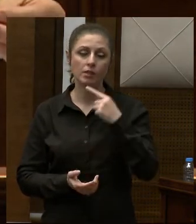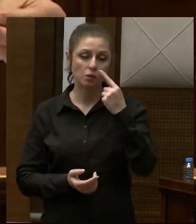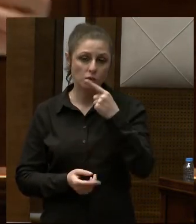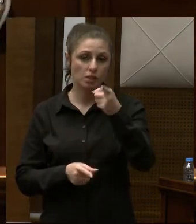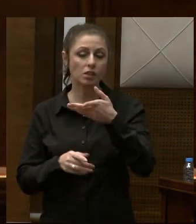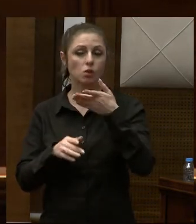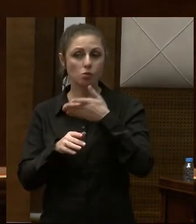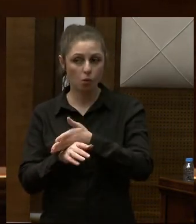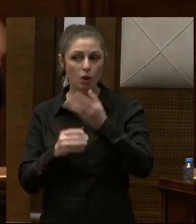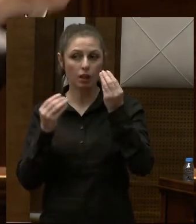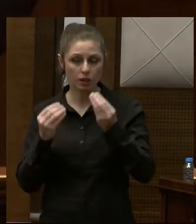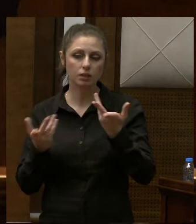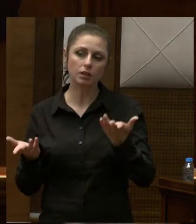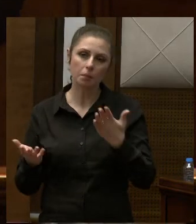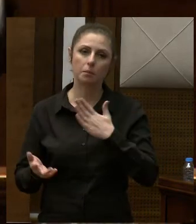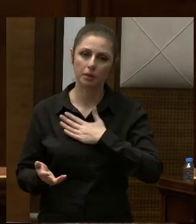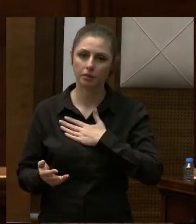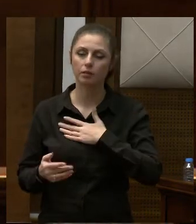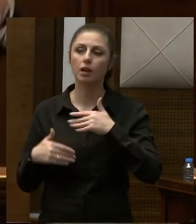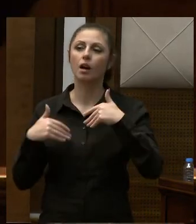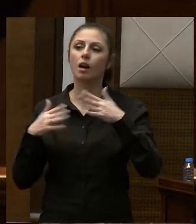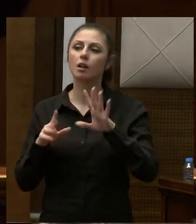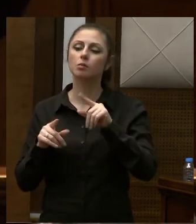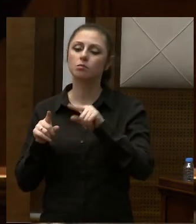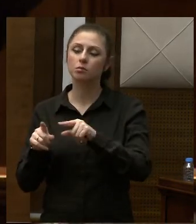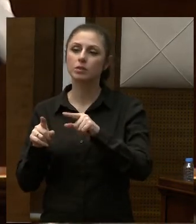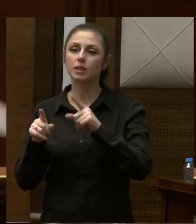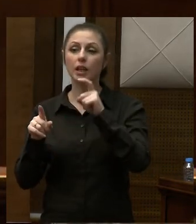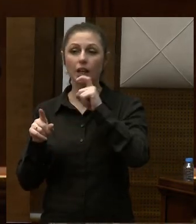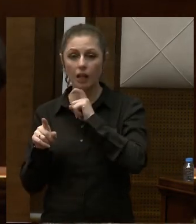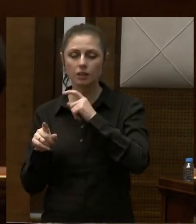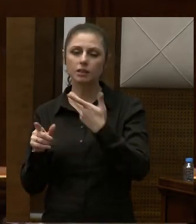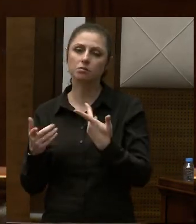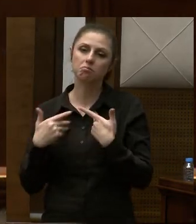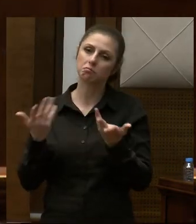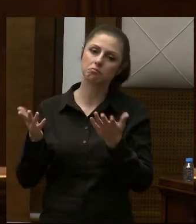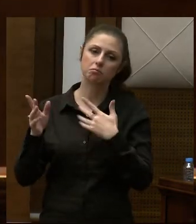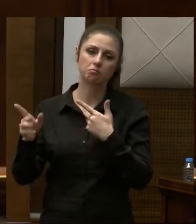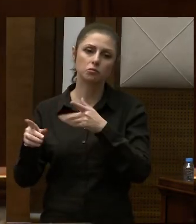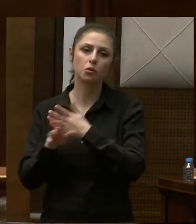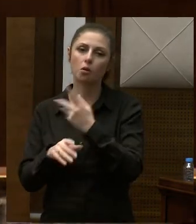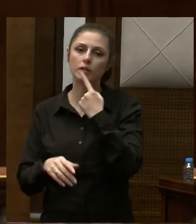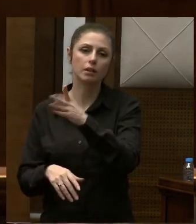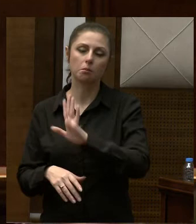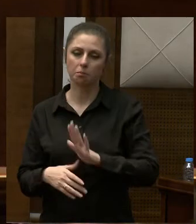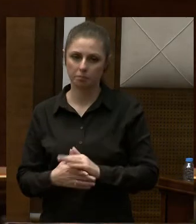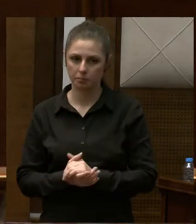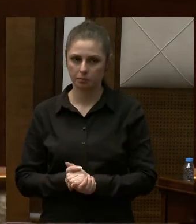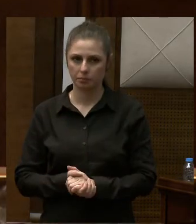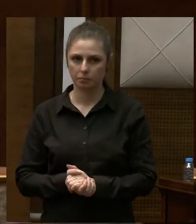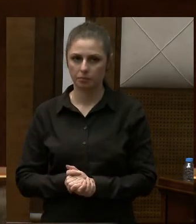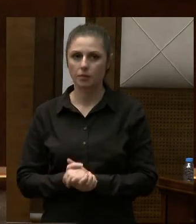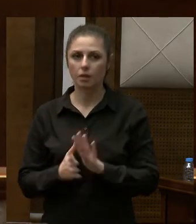doğruysa eyvallah derim. Ama ya bu beyaz işte, hayır bu kara derseniz zaten dinlemem. Buradan girer, buradan çıkar, kavga da etmem.